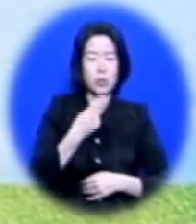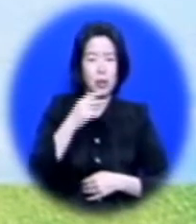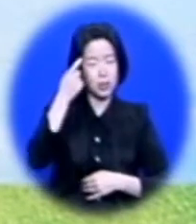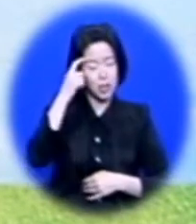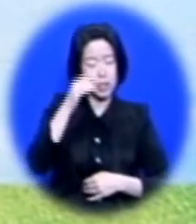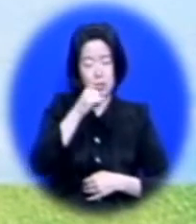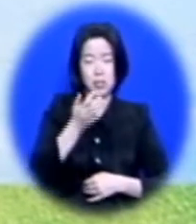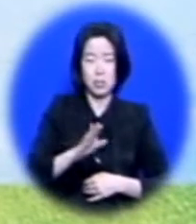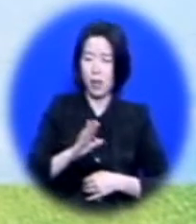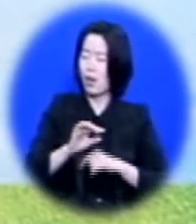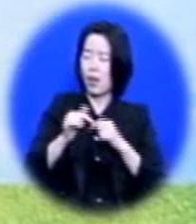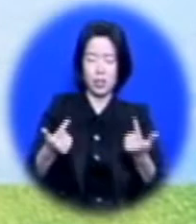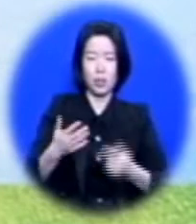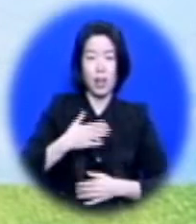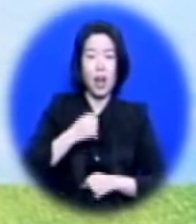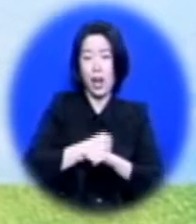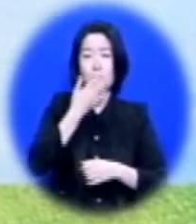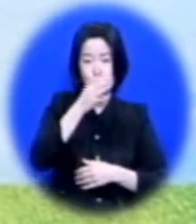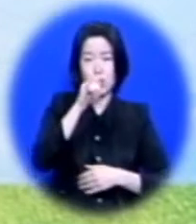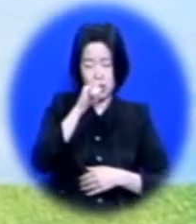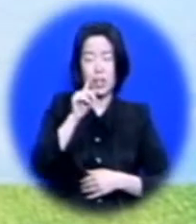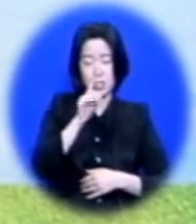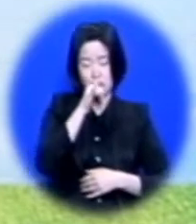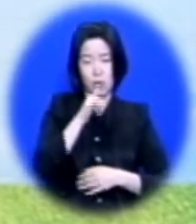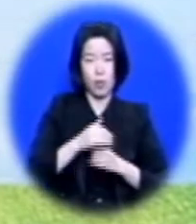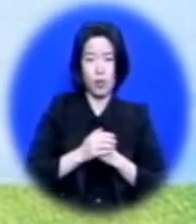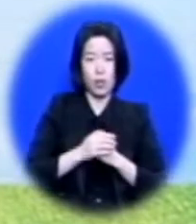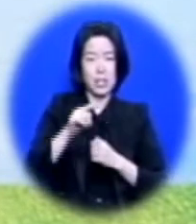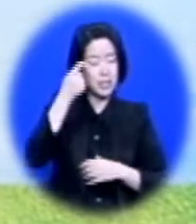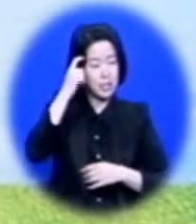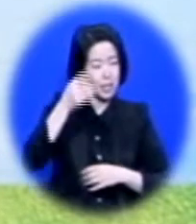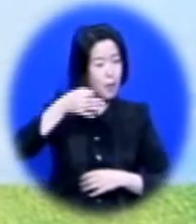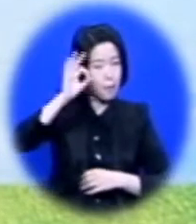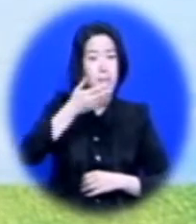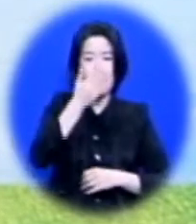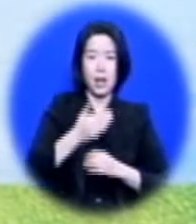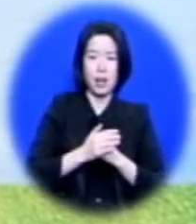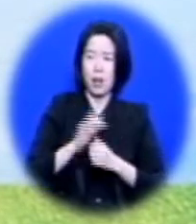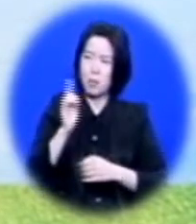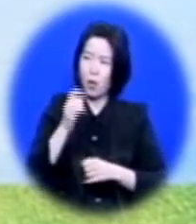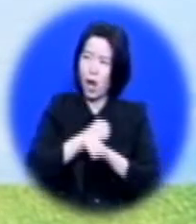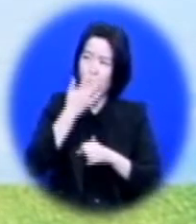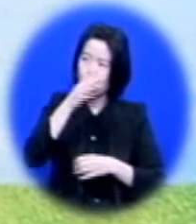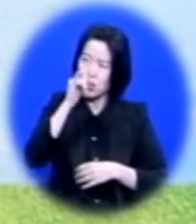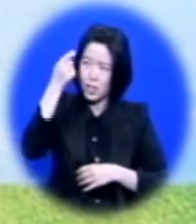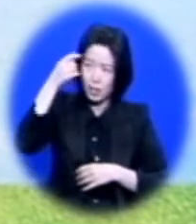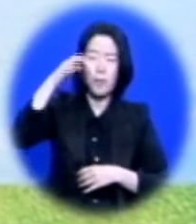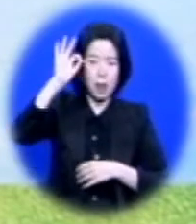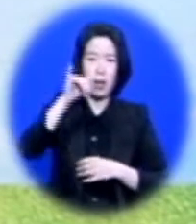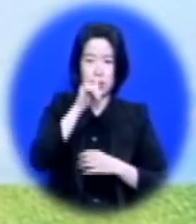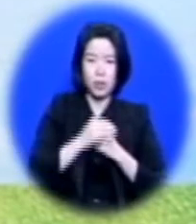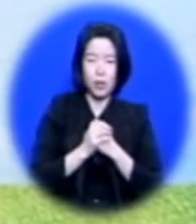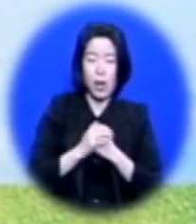아니구나 내가 할수있는게 있어 이런 생각이 드는 겁니다 무언가 할 수 있다는 생각이 들어요